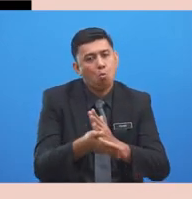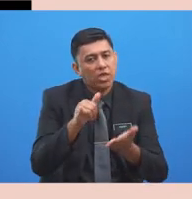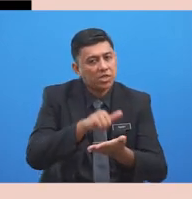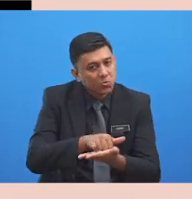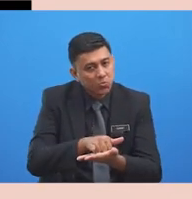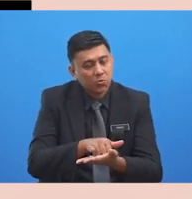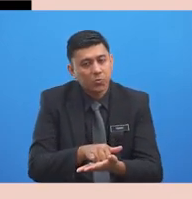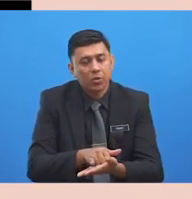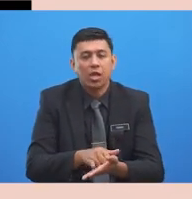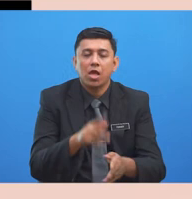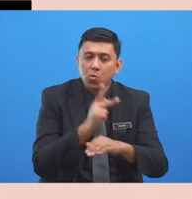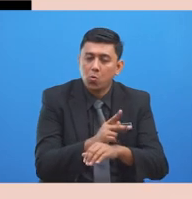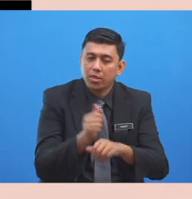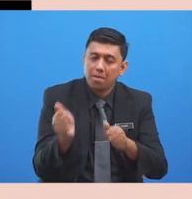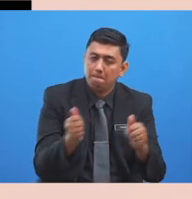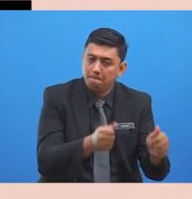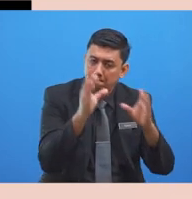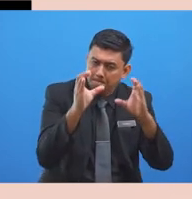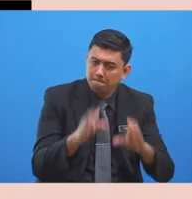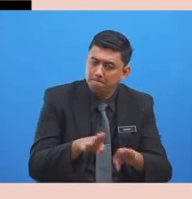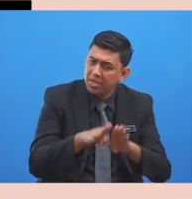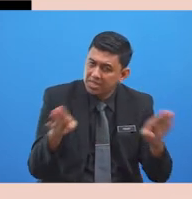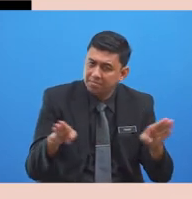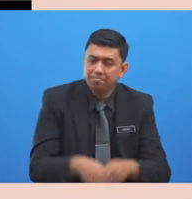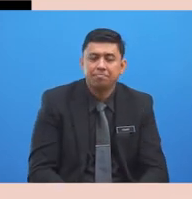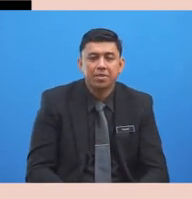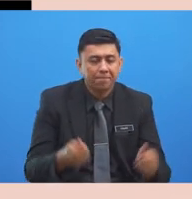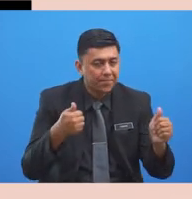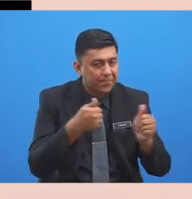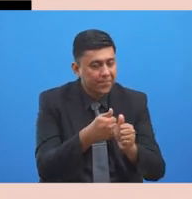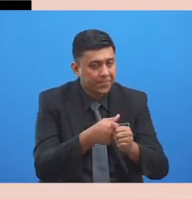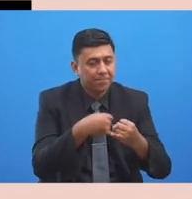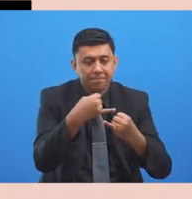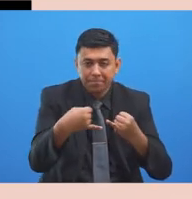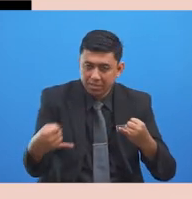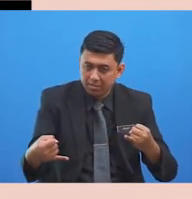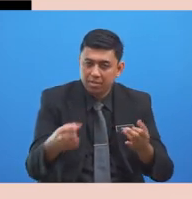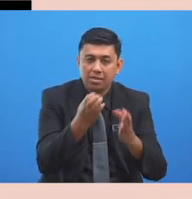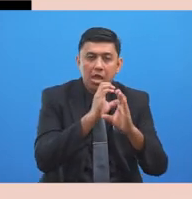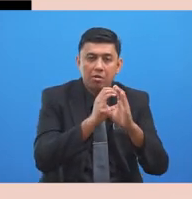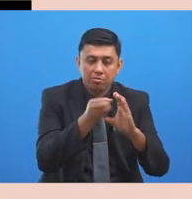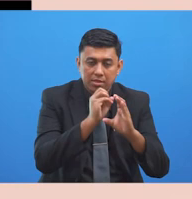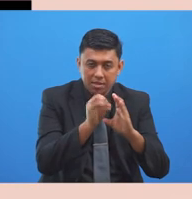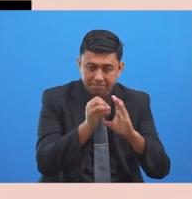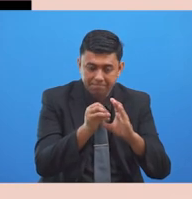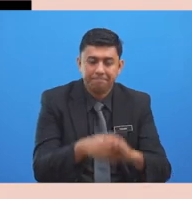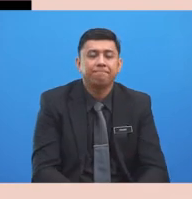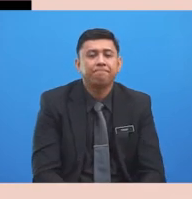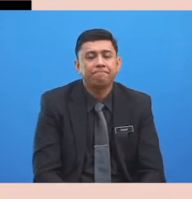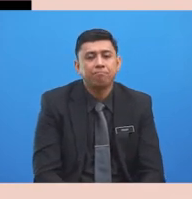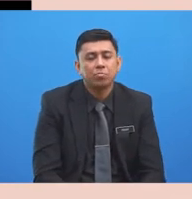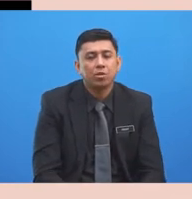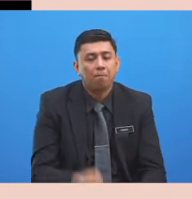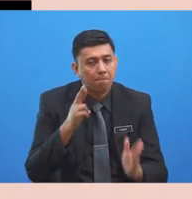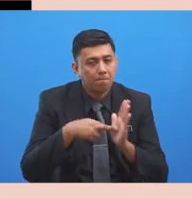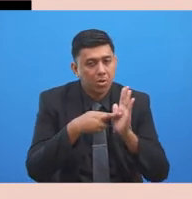kod atau cara adalah berbeza mengikut jenis data. Murid-murid boleh